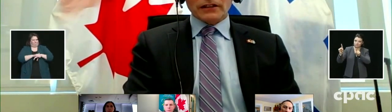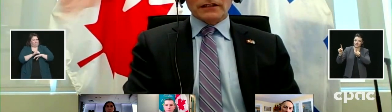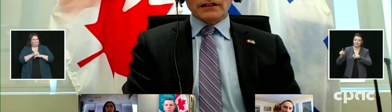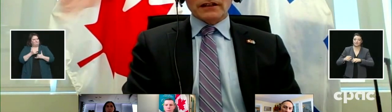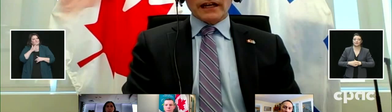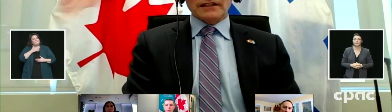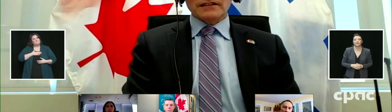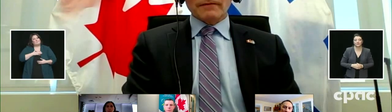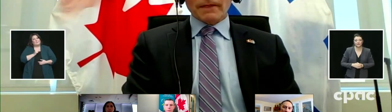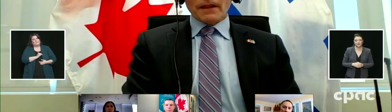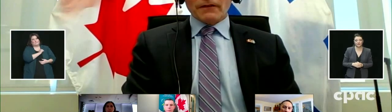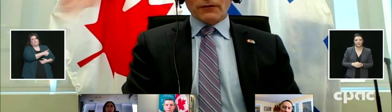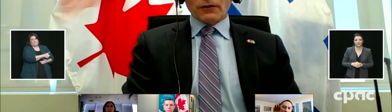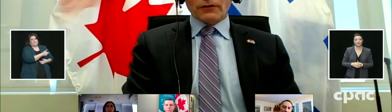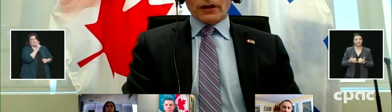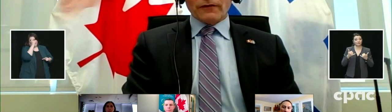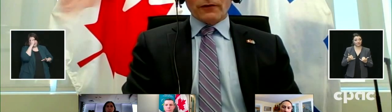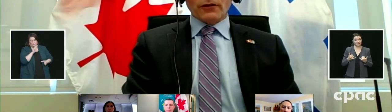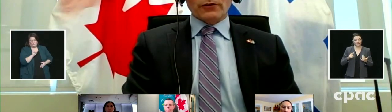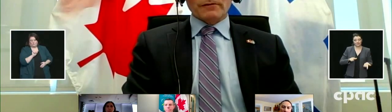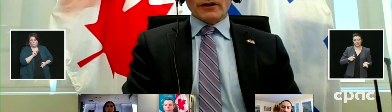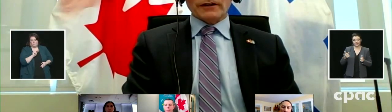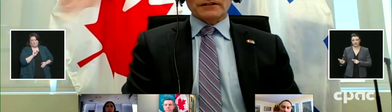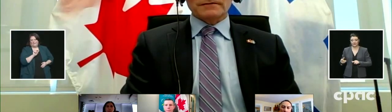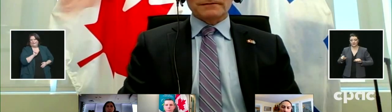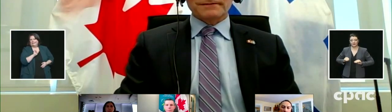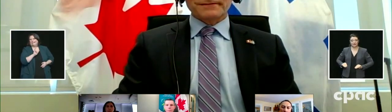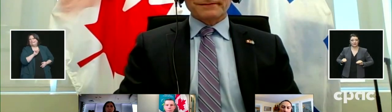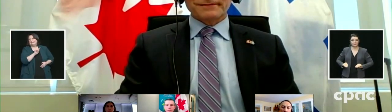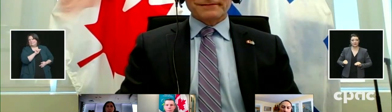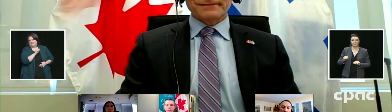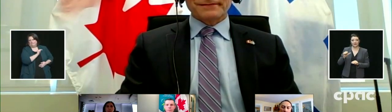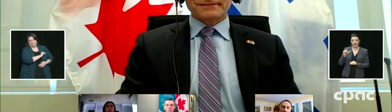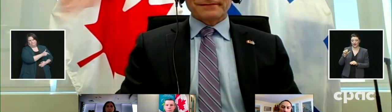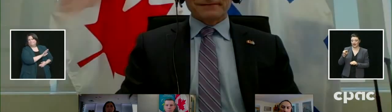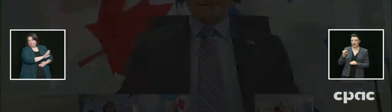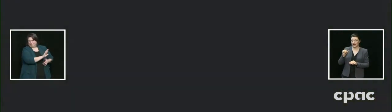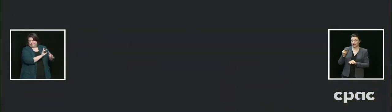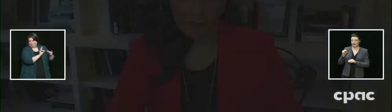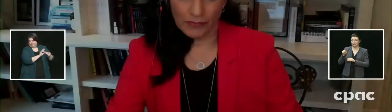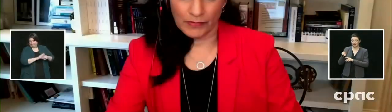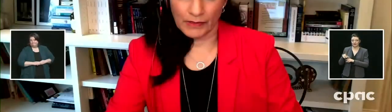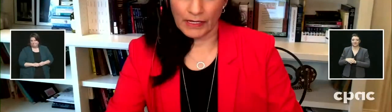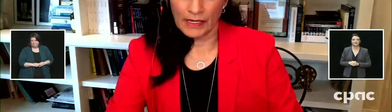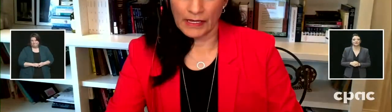my colleague Anita for her remarks.